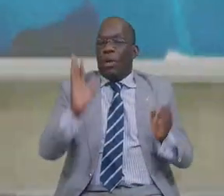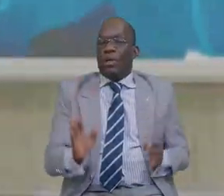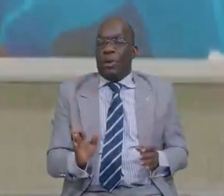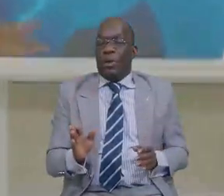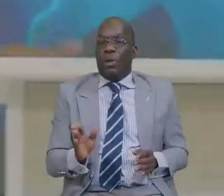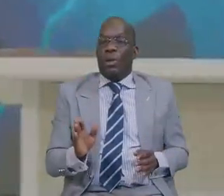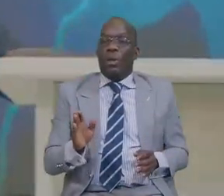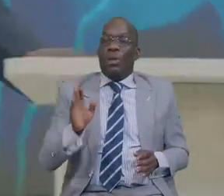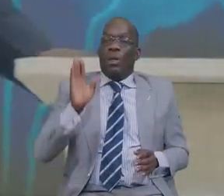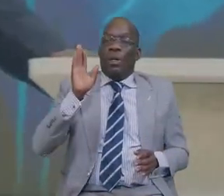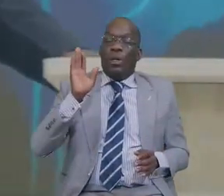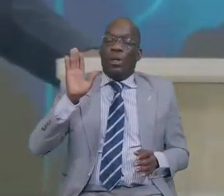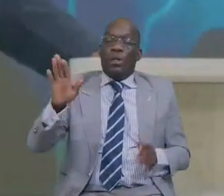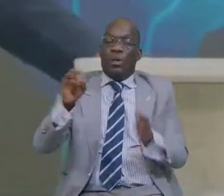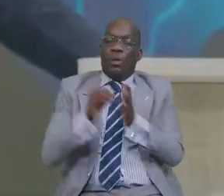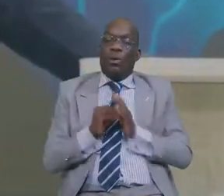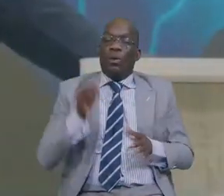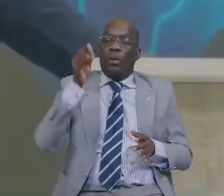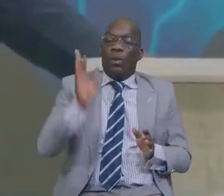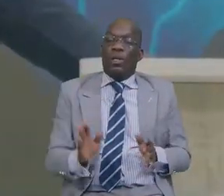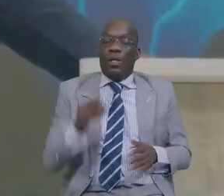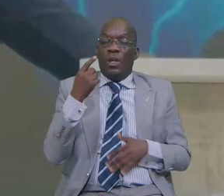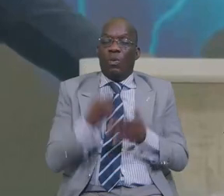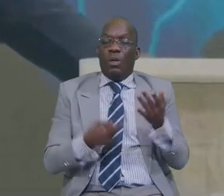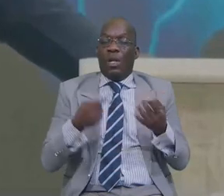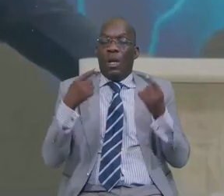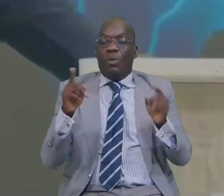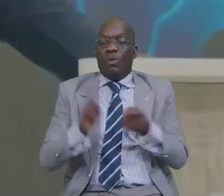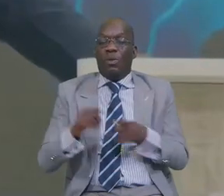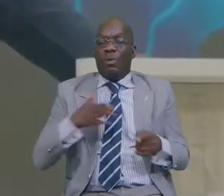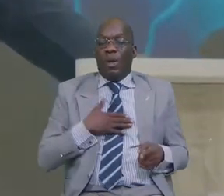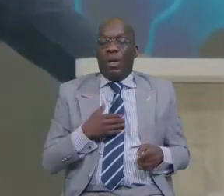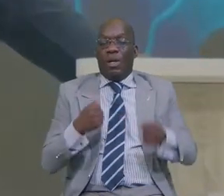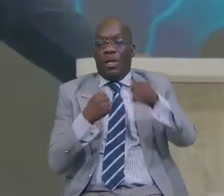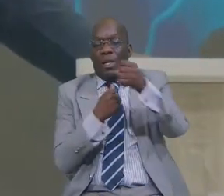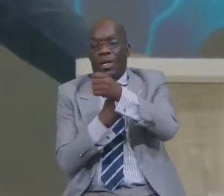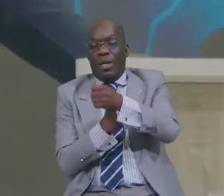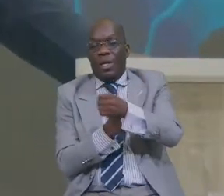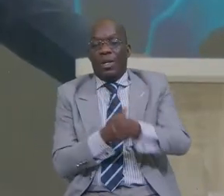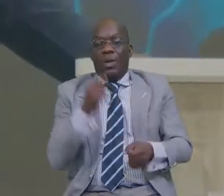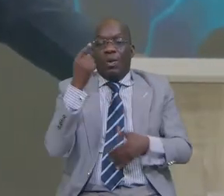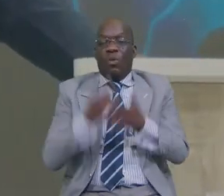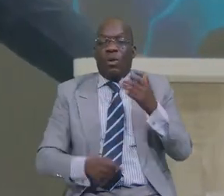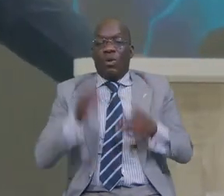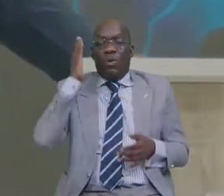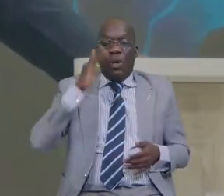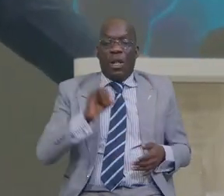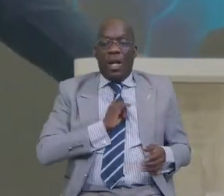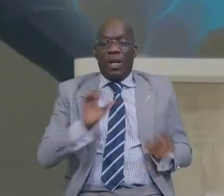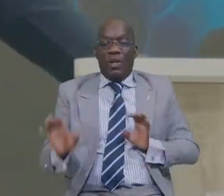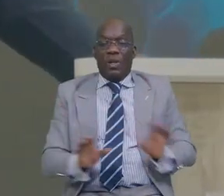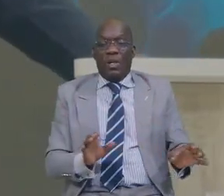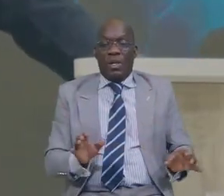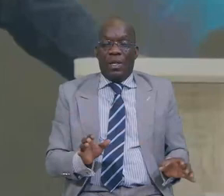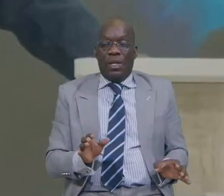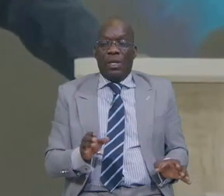Son pasteur supérieur. Qu'est-ce que tu as fait à mon assistant pasteur? Qu'est-ce que je vais faire maintenant?